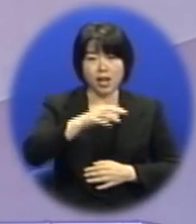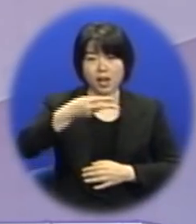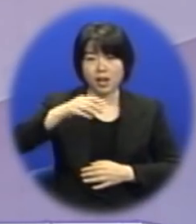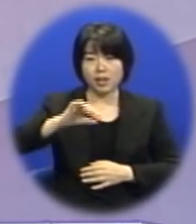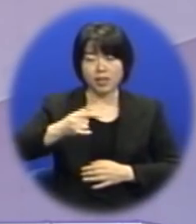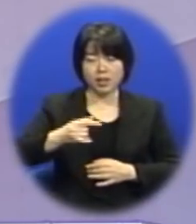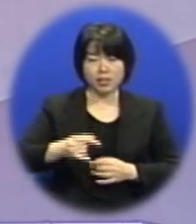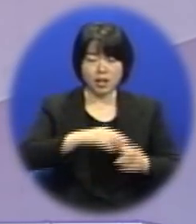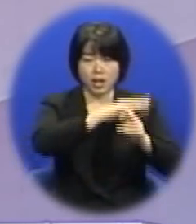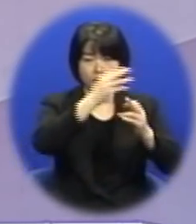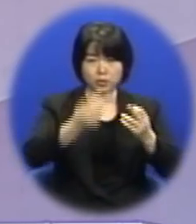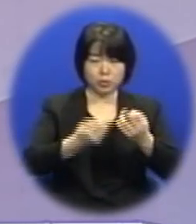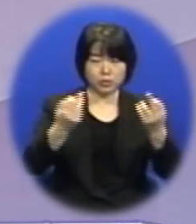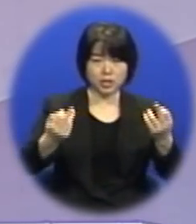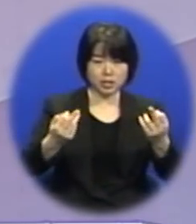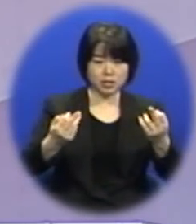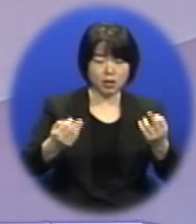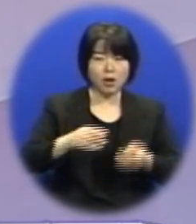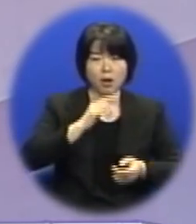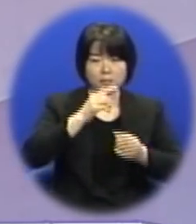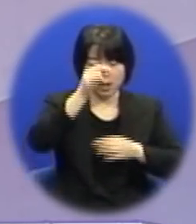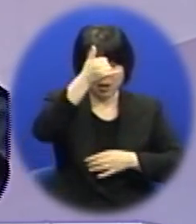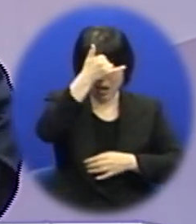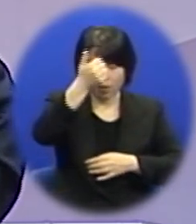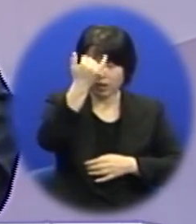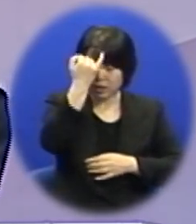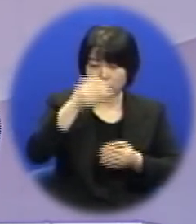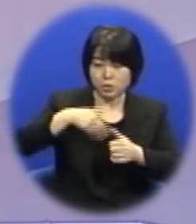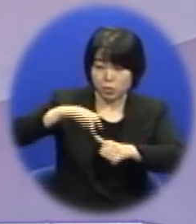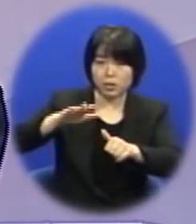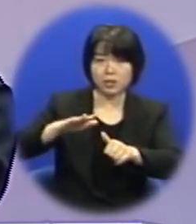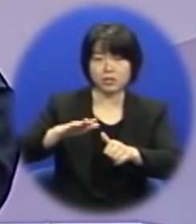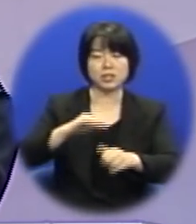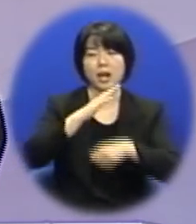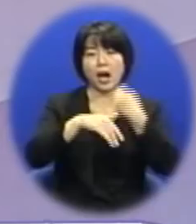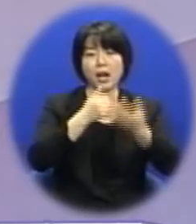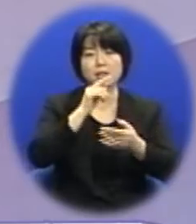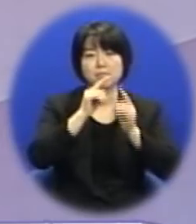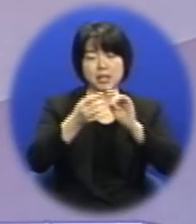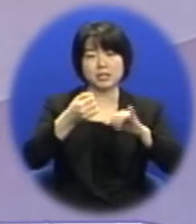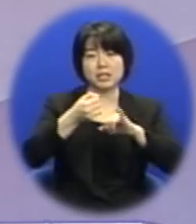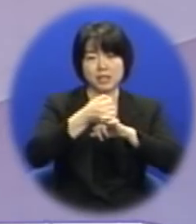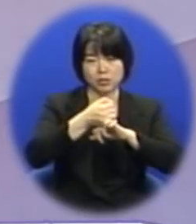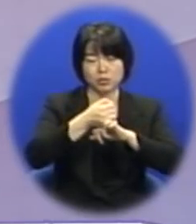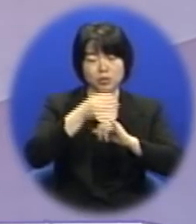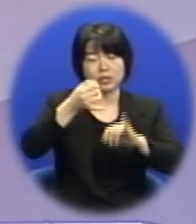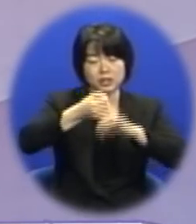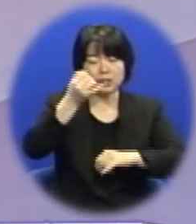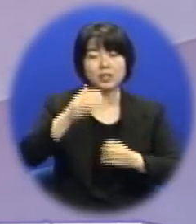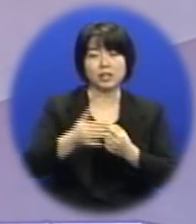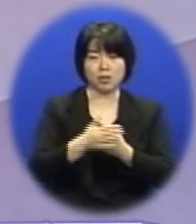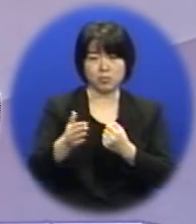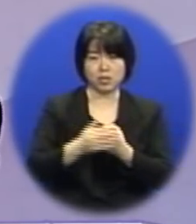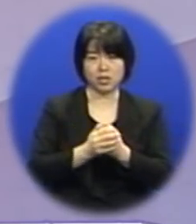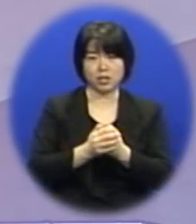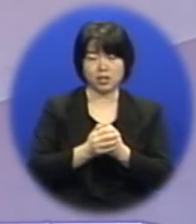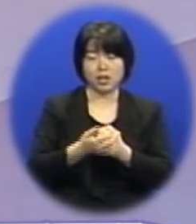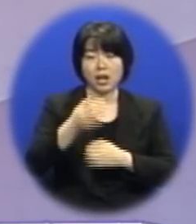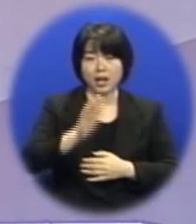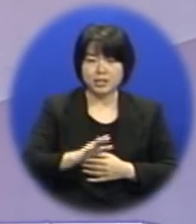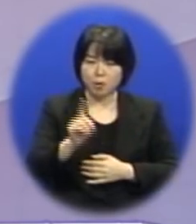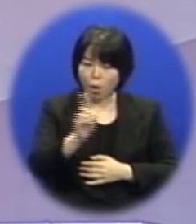것이 하나님의 말씀을 어긴 것 때문이죠. 그러나 어떤 죄를 지었다 할지라도 여러분 그